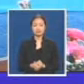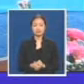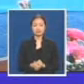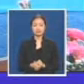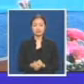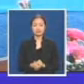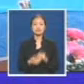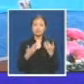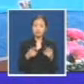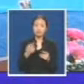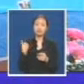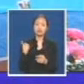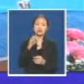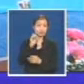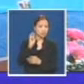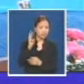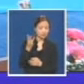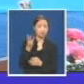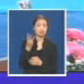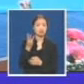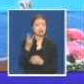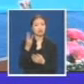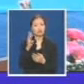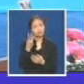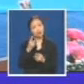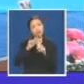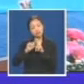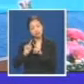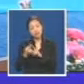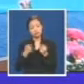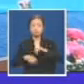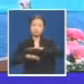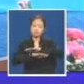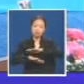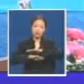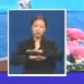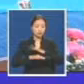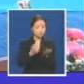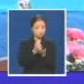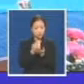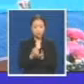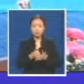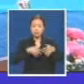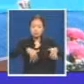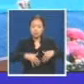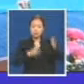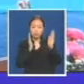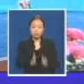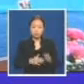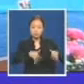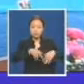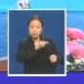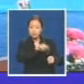ได้มีสวัสดิการขึ้นและเป็นฐานในการยึดโยงความสัมพันธ์ของคนในชุมชน